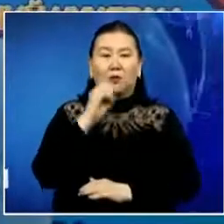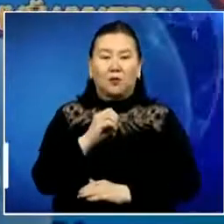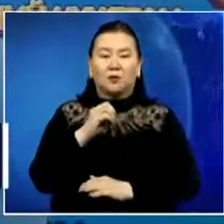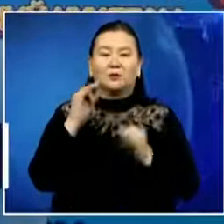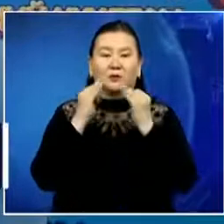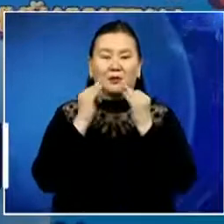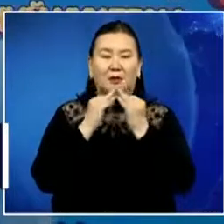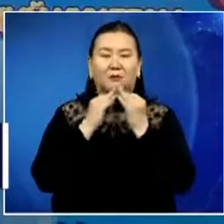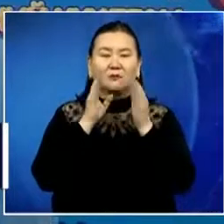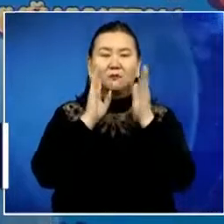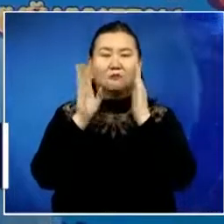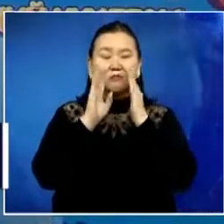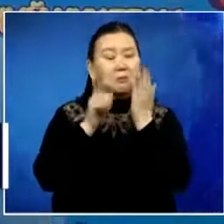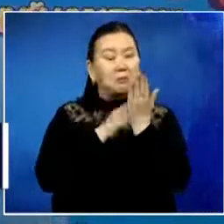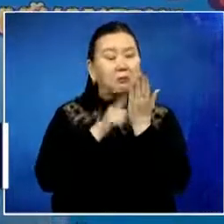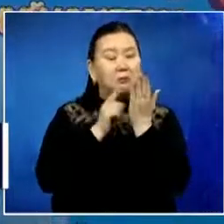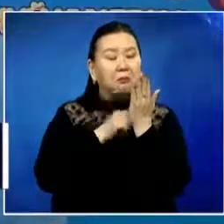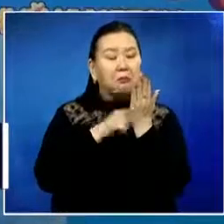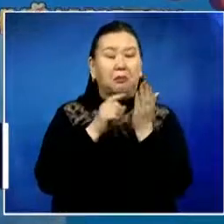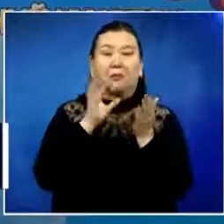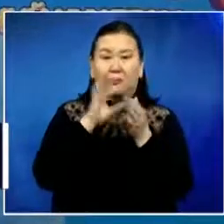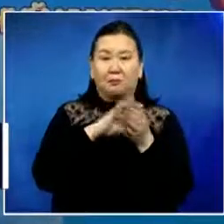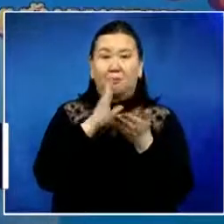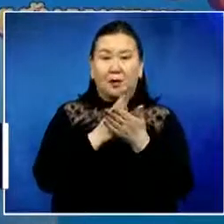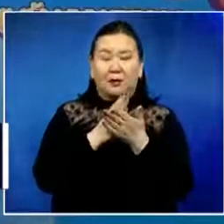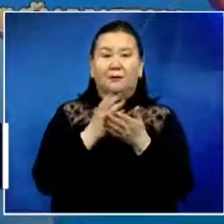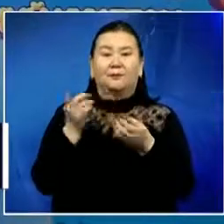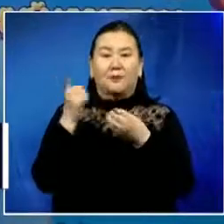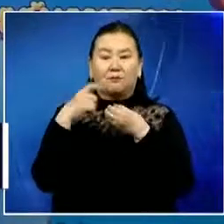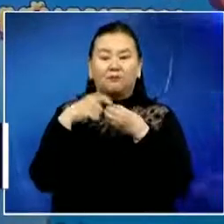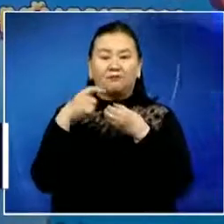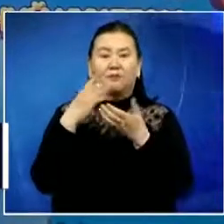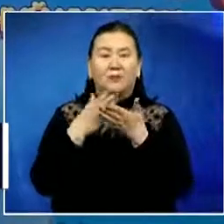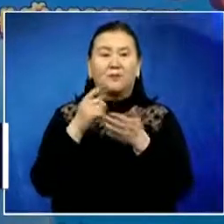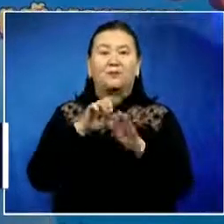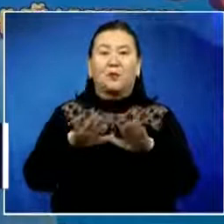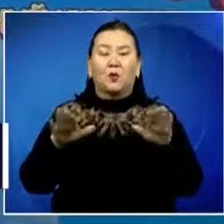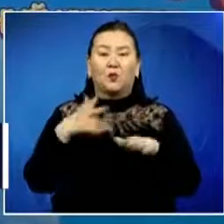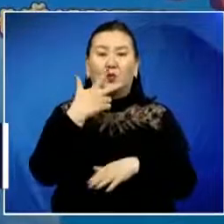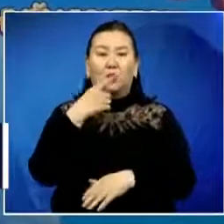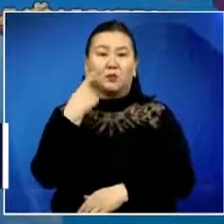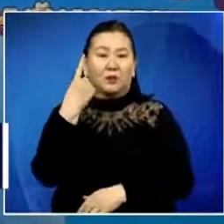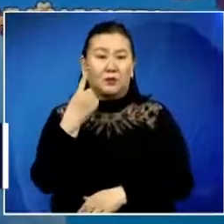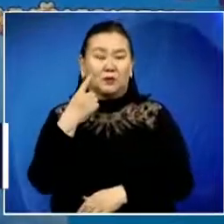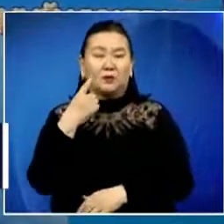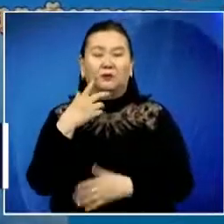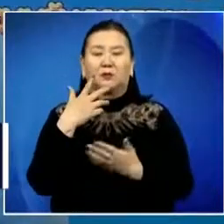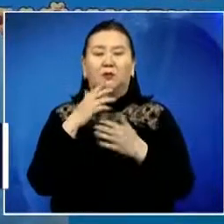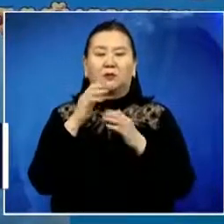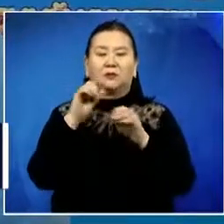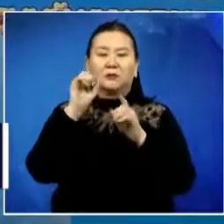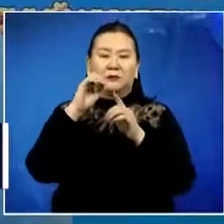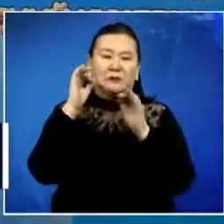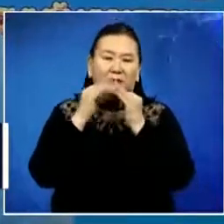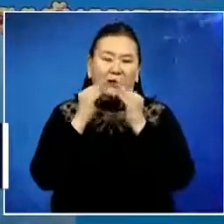цахим сошиал медиаг бол идэвхтэй хэрэглэж байна. Тэгээ эдгээр хүүхдүүдийн одоо 3-ны 1 нь цахим хүчирхийлэлд